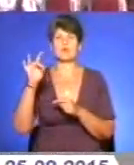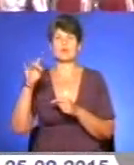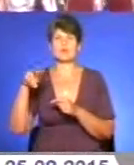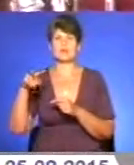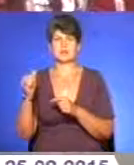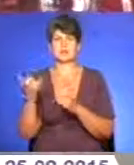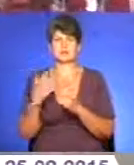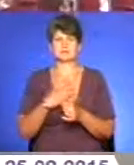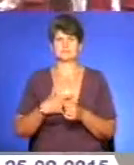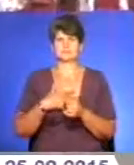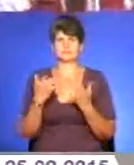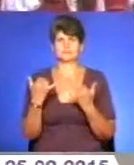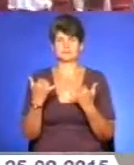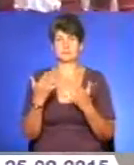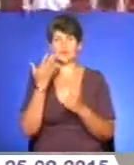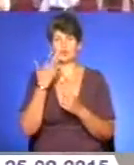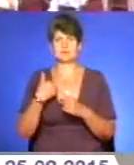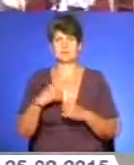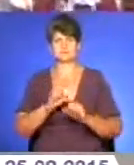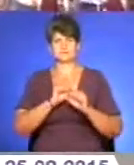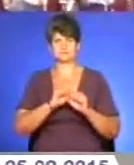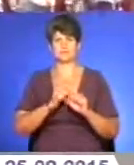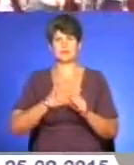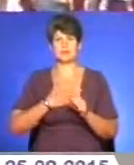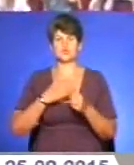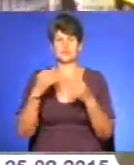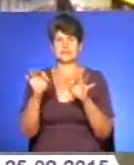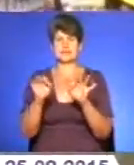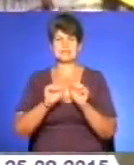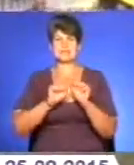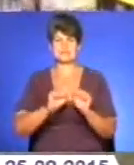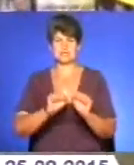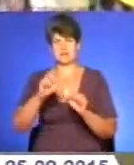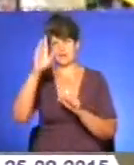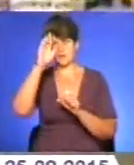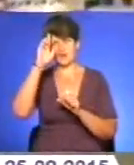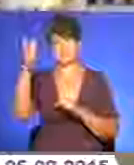особливо актуальні й нині, коли ми відстоюємо нашу незалежність і захищаємо державний прапор.